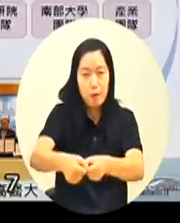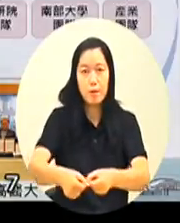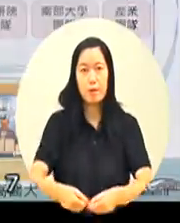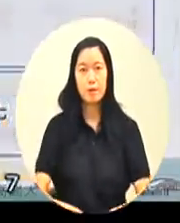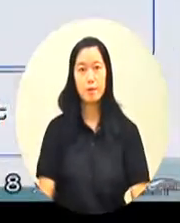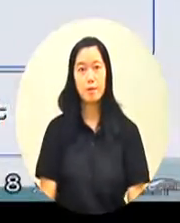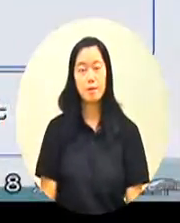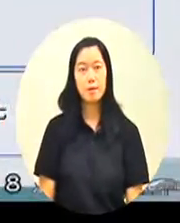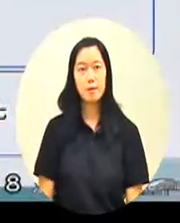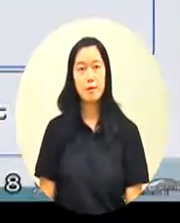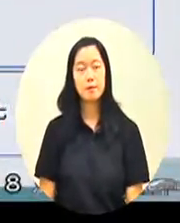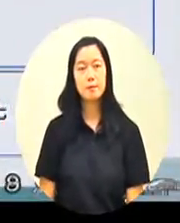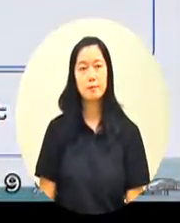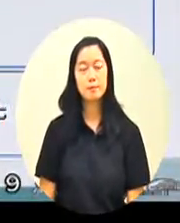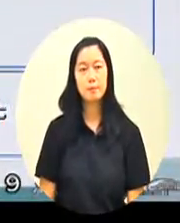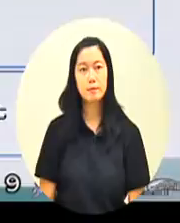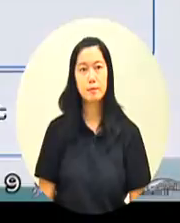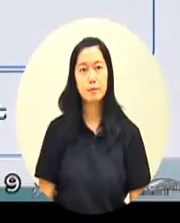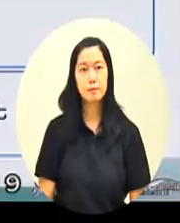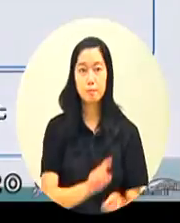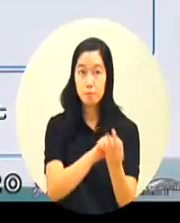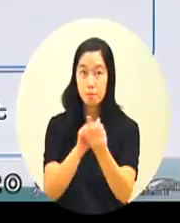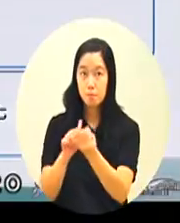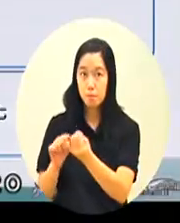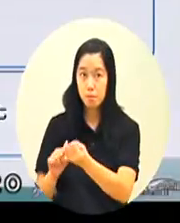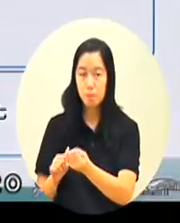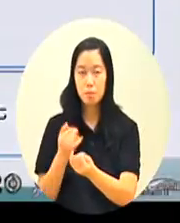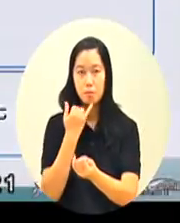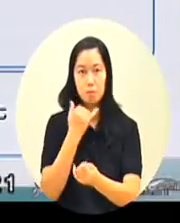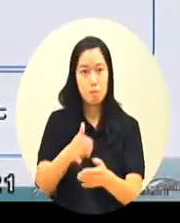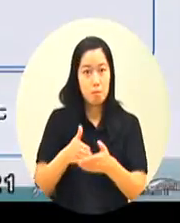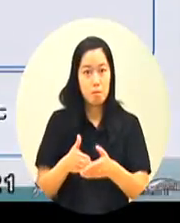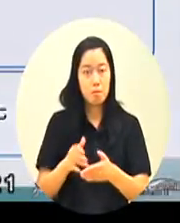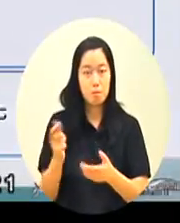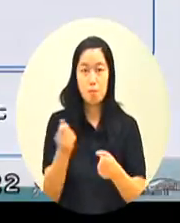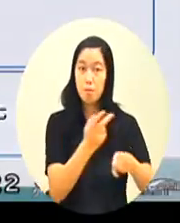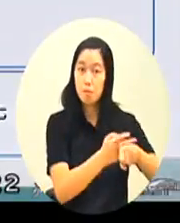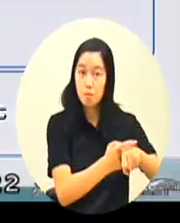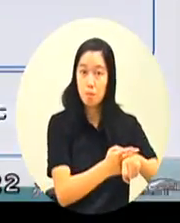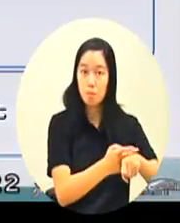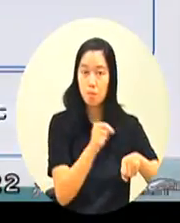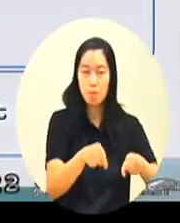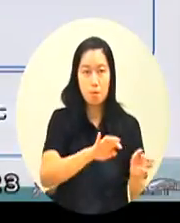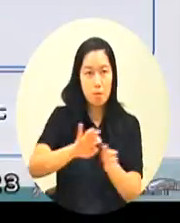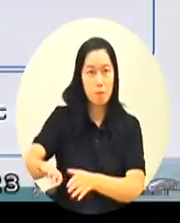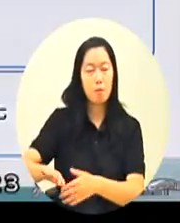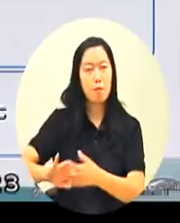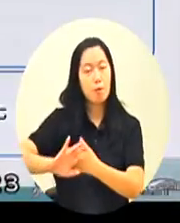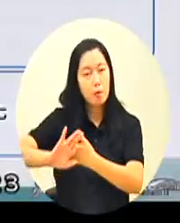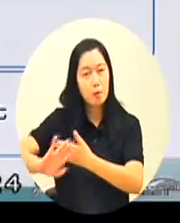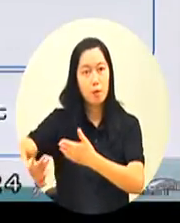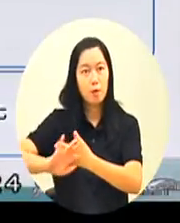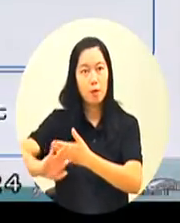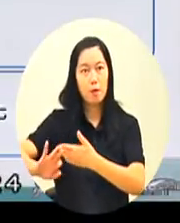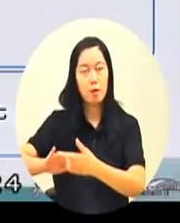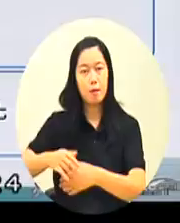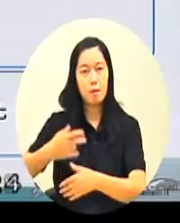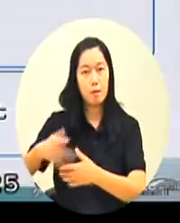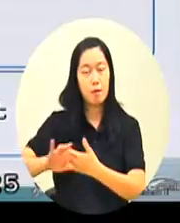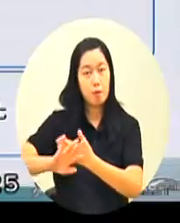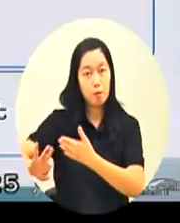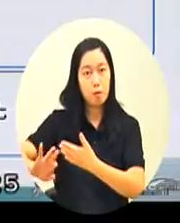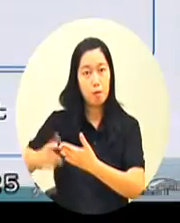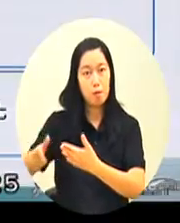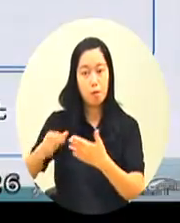下一页。那除这一些领域其实需要一些除了技术以外，需要一些其他的外在